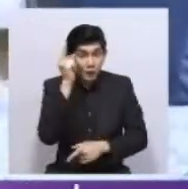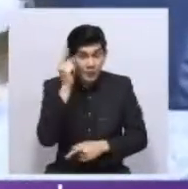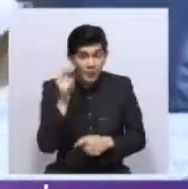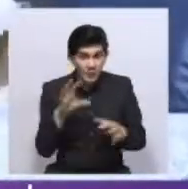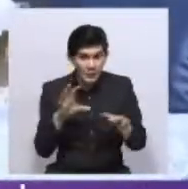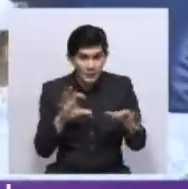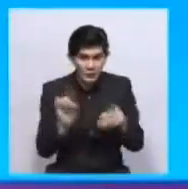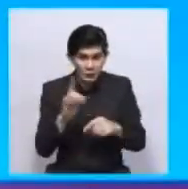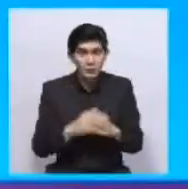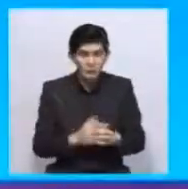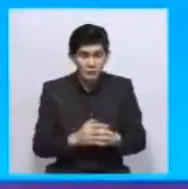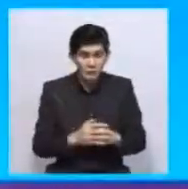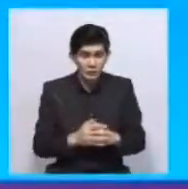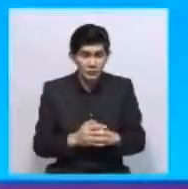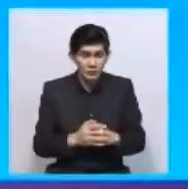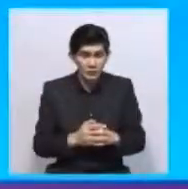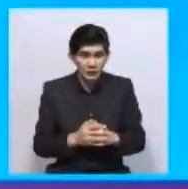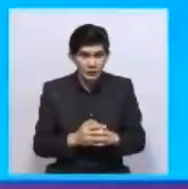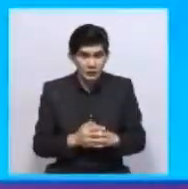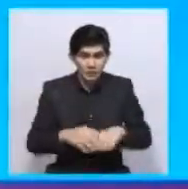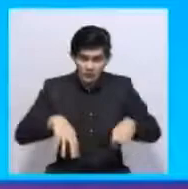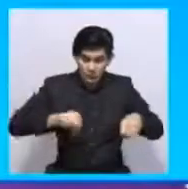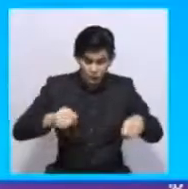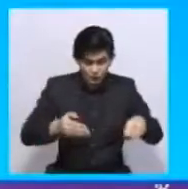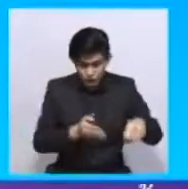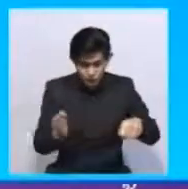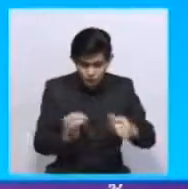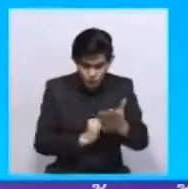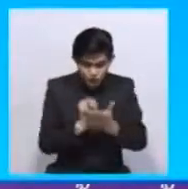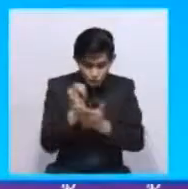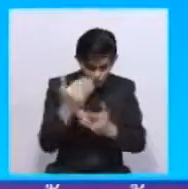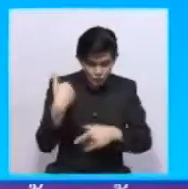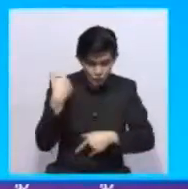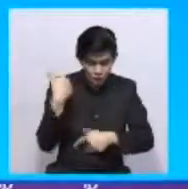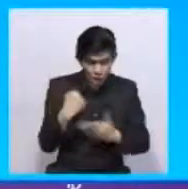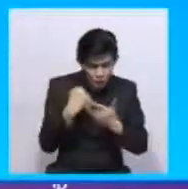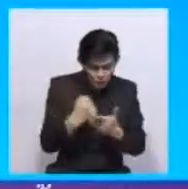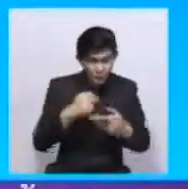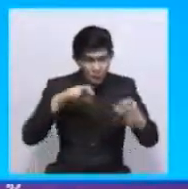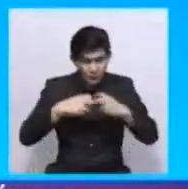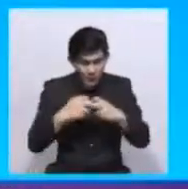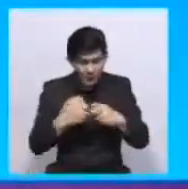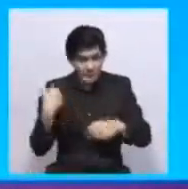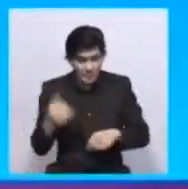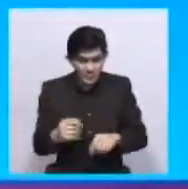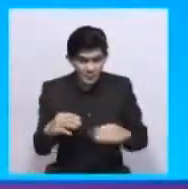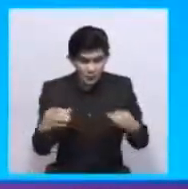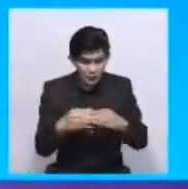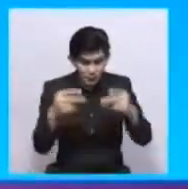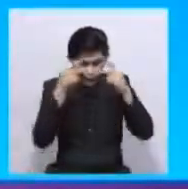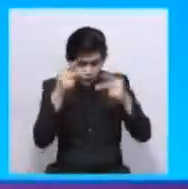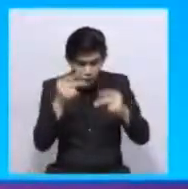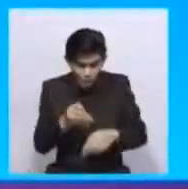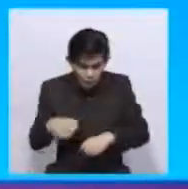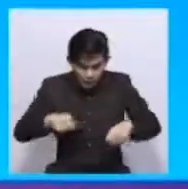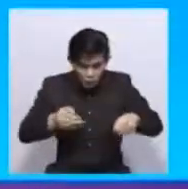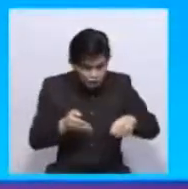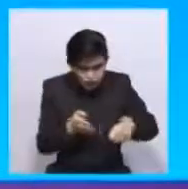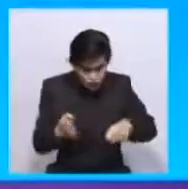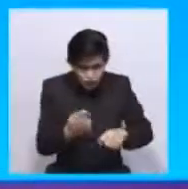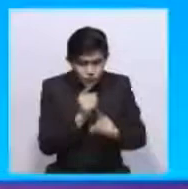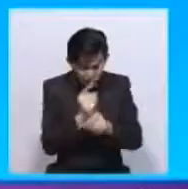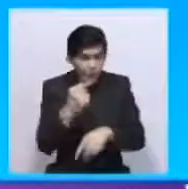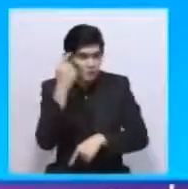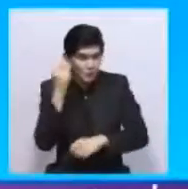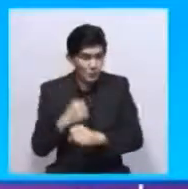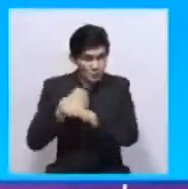จในเรื่องของการขับขี่ทางยุทธวิธีอย่างถูกต้องในการเข้าไประงับเหตุแล้วก็ไล่ล่าสกัดกลุ่มคนร้ายด้วยจักรยานยนต์นะ